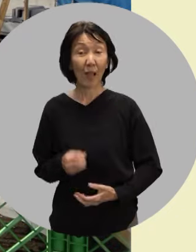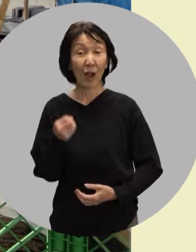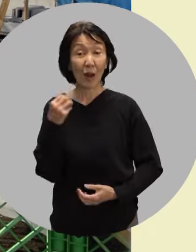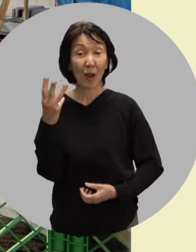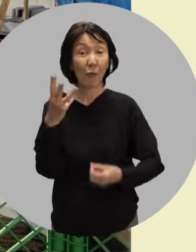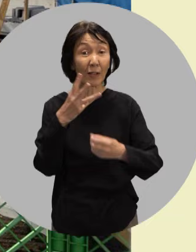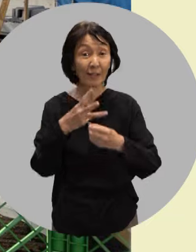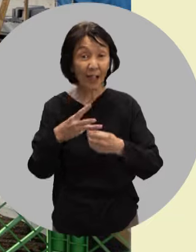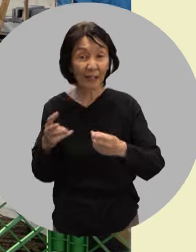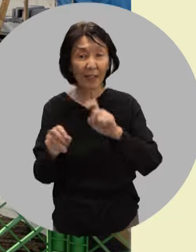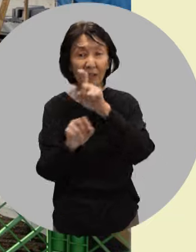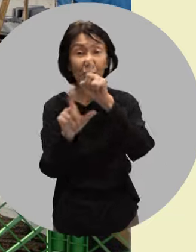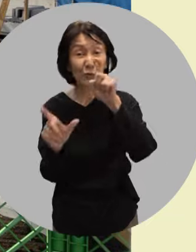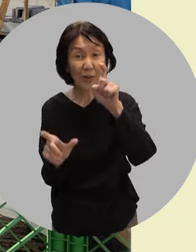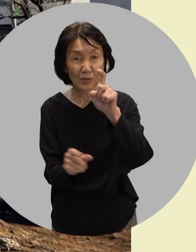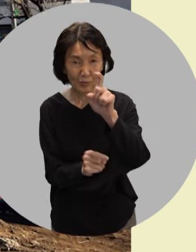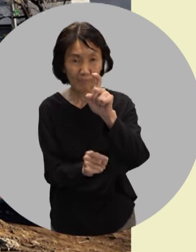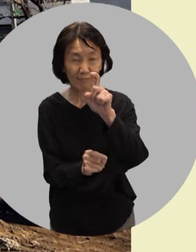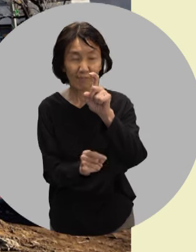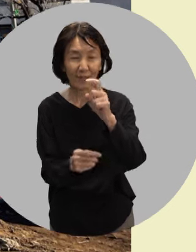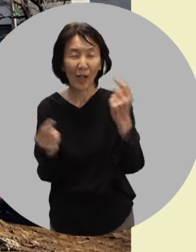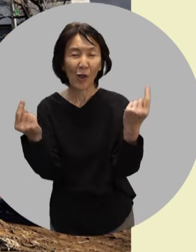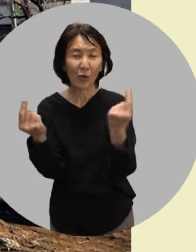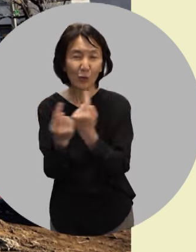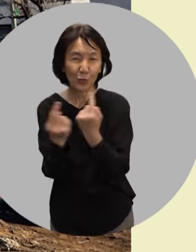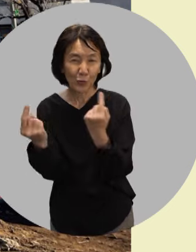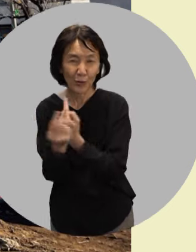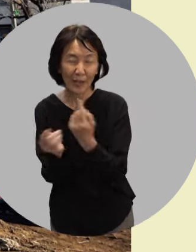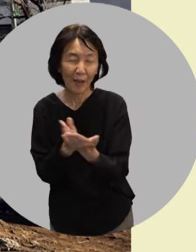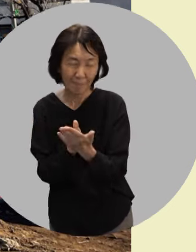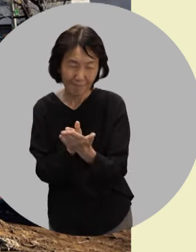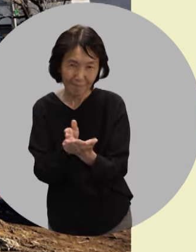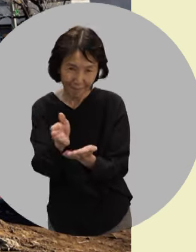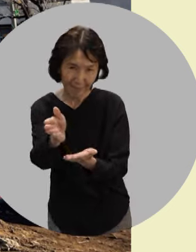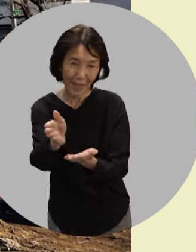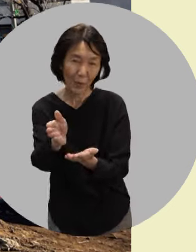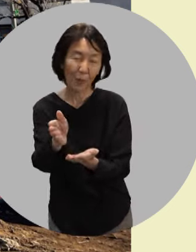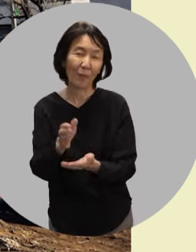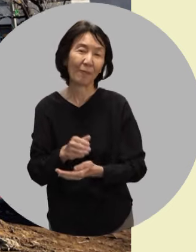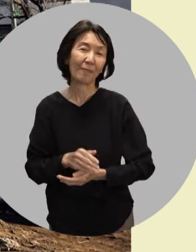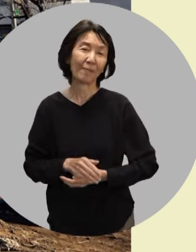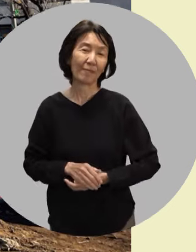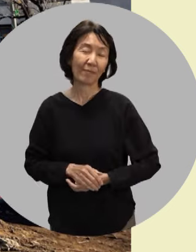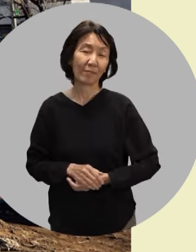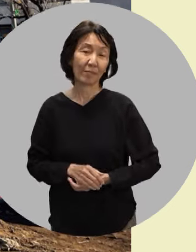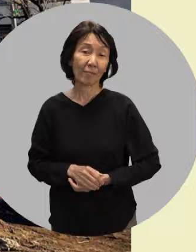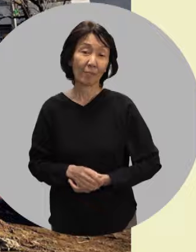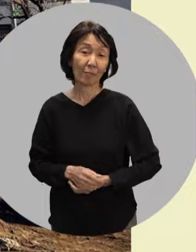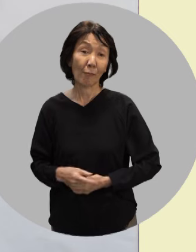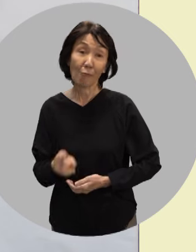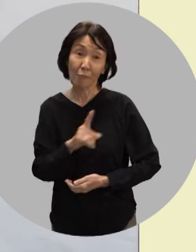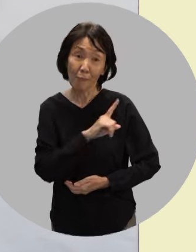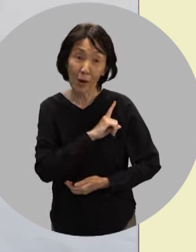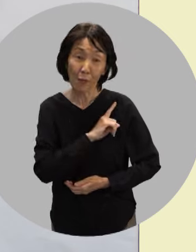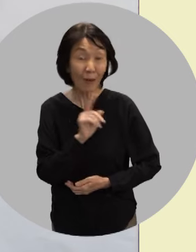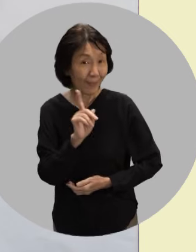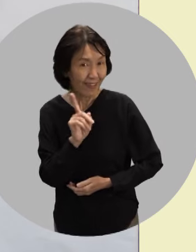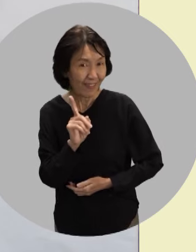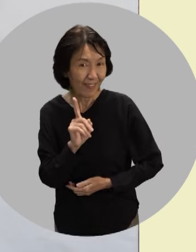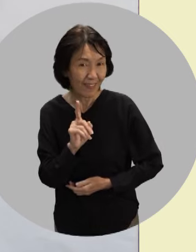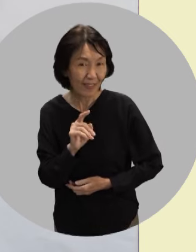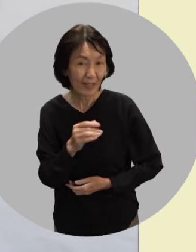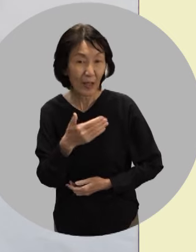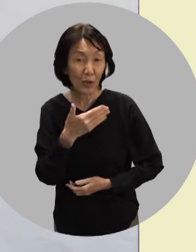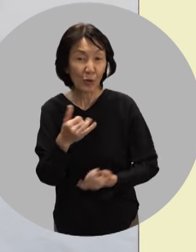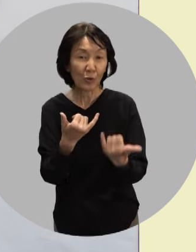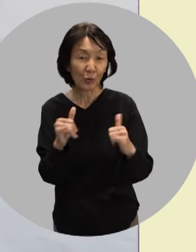令和3年10月から始まった富士見ヶ丘北公園の整備、最初に行われたのは区民参